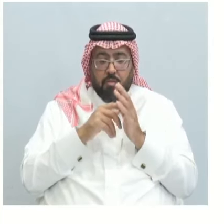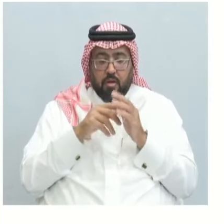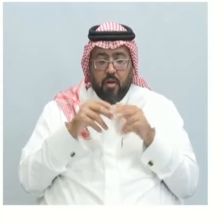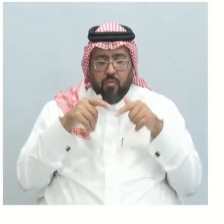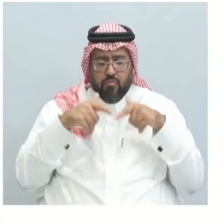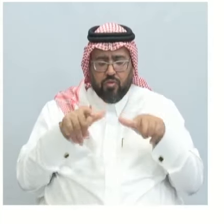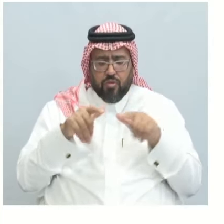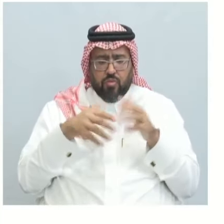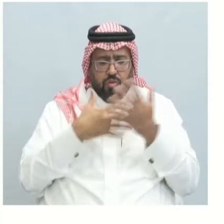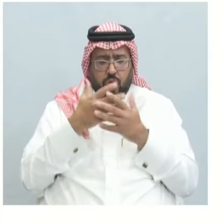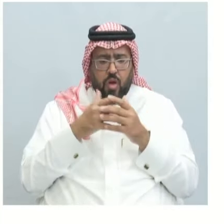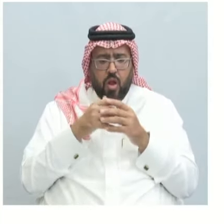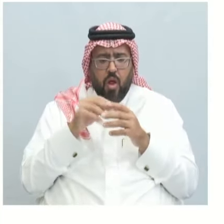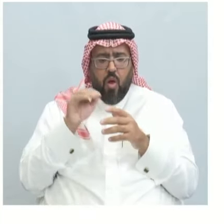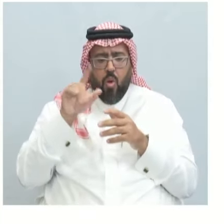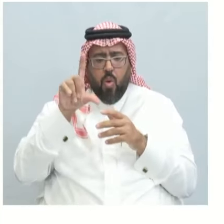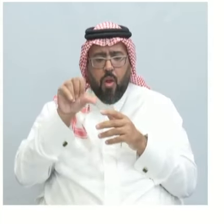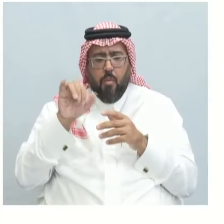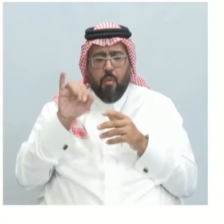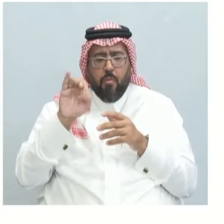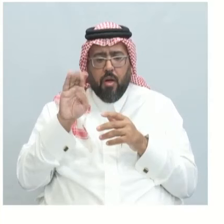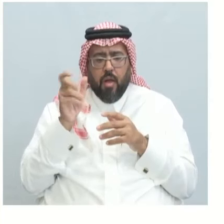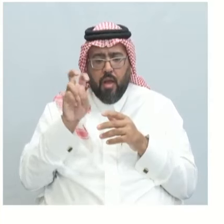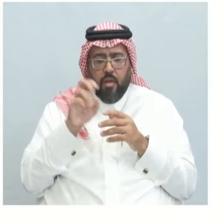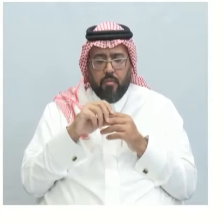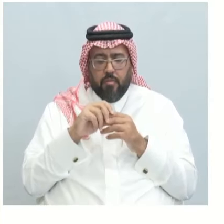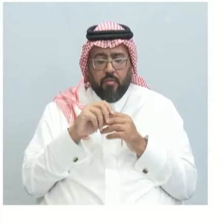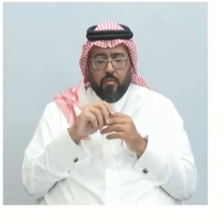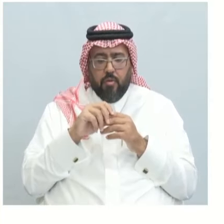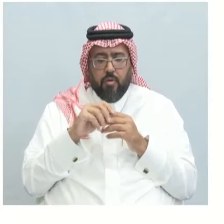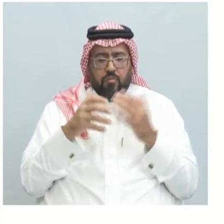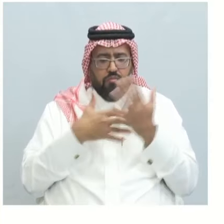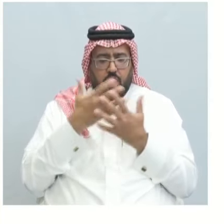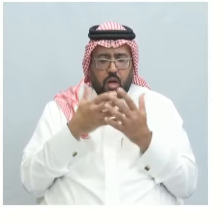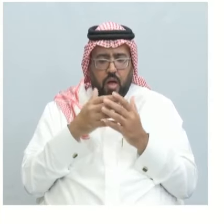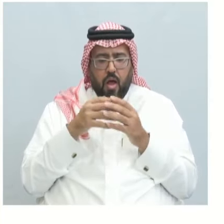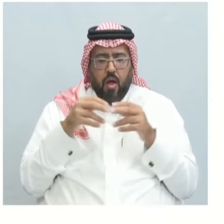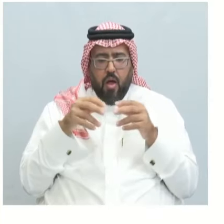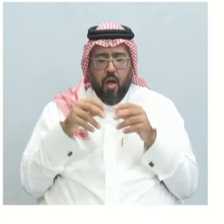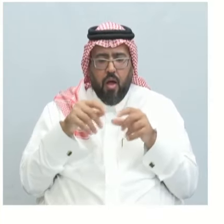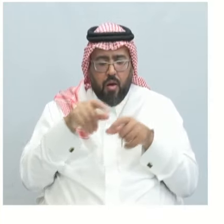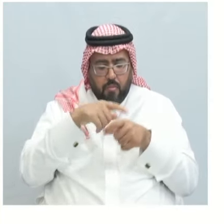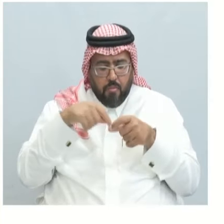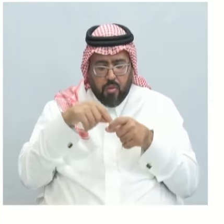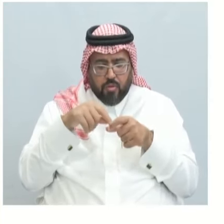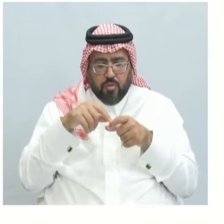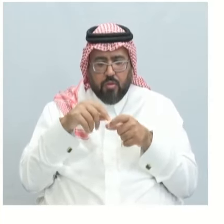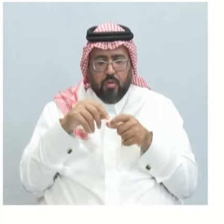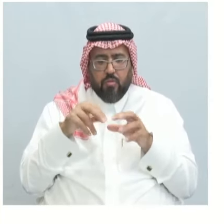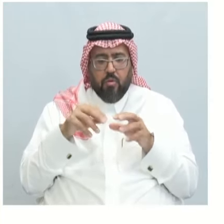الشائعه والحلول الممكنه مشاكل محركات الاقراص الثابته